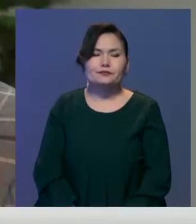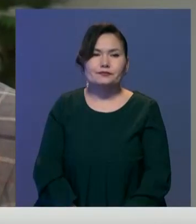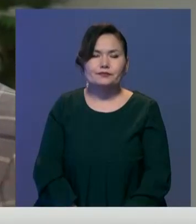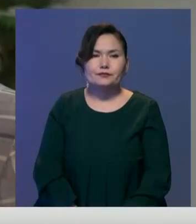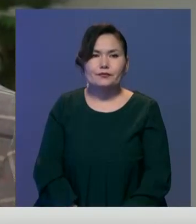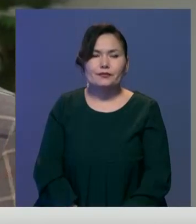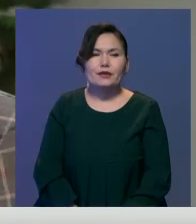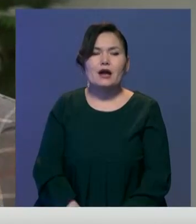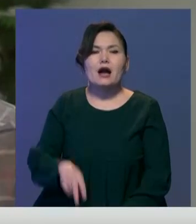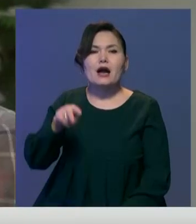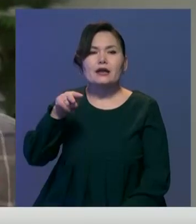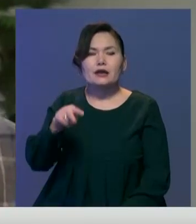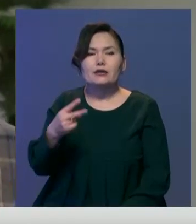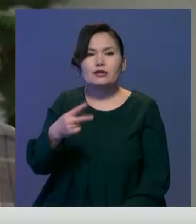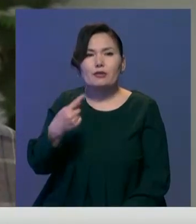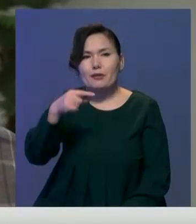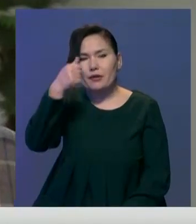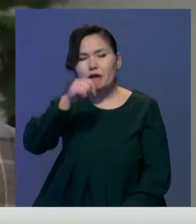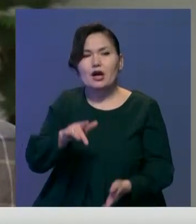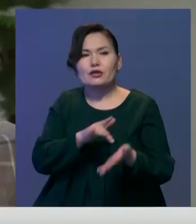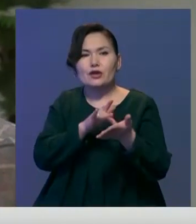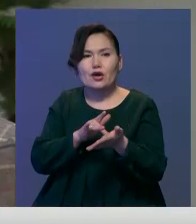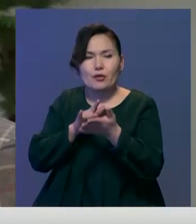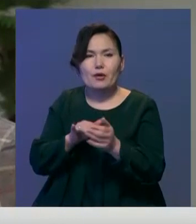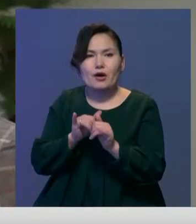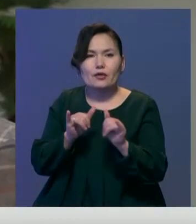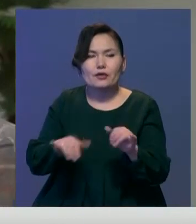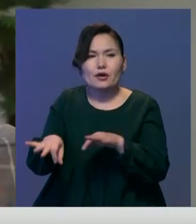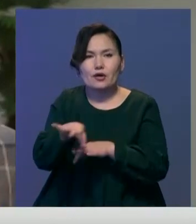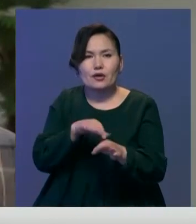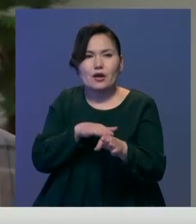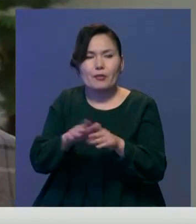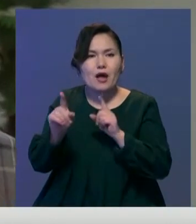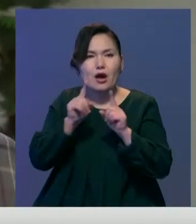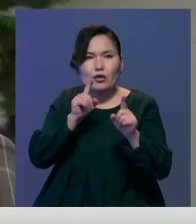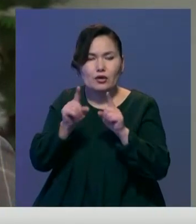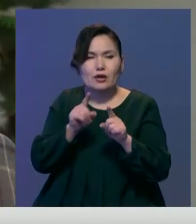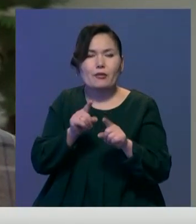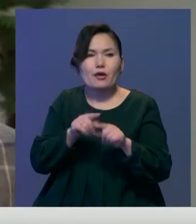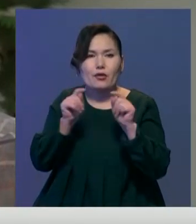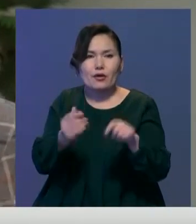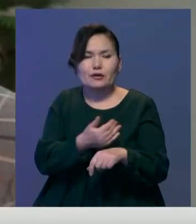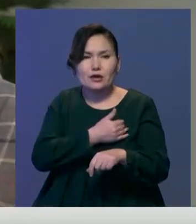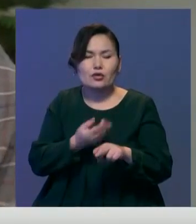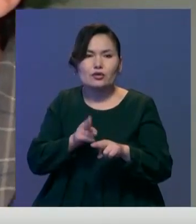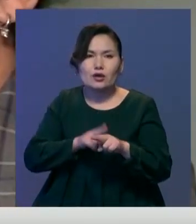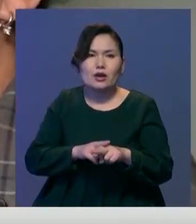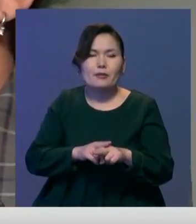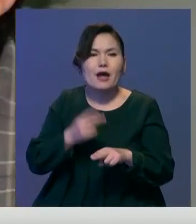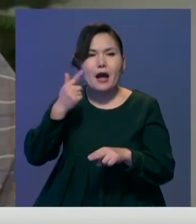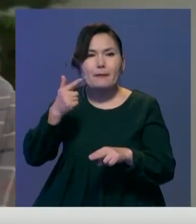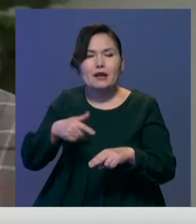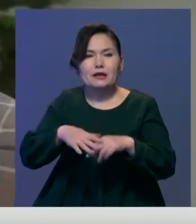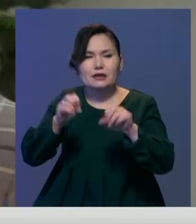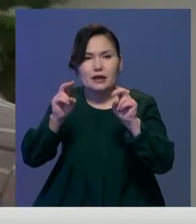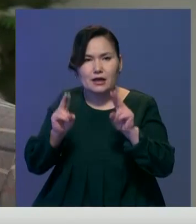обученными. 2021 жылы біз туризм индустриясының халықаралық форумын өткізуді жоспарлап отырмыз. Осы саладағы білікті